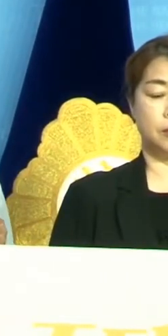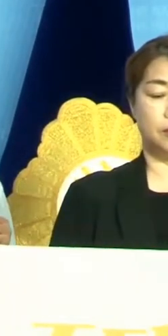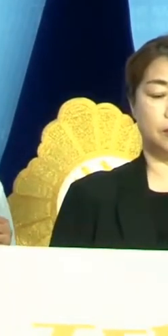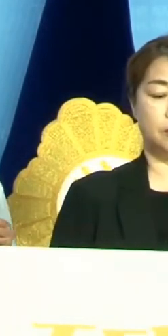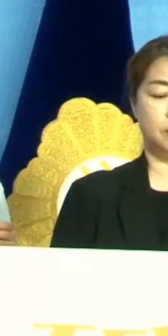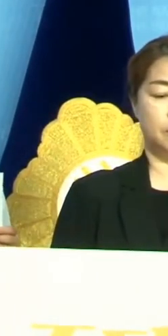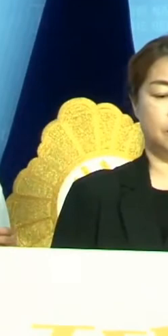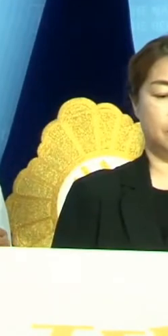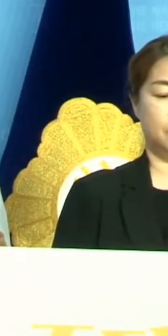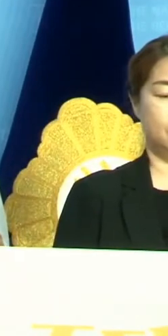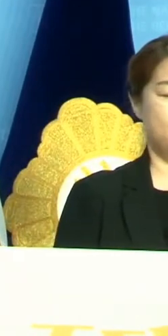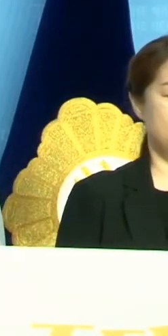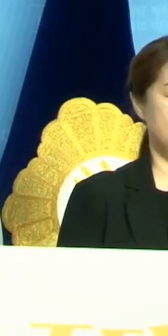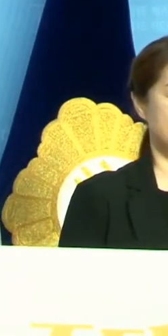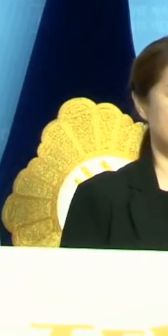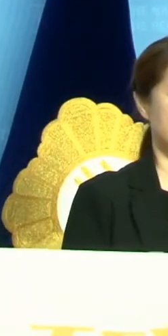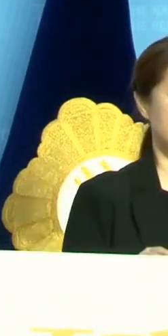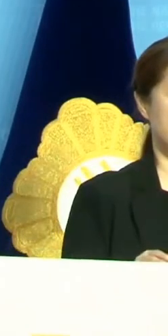5